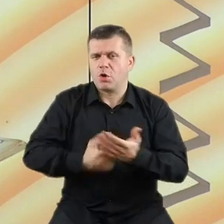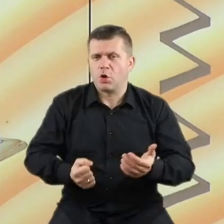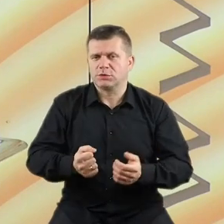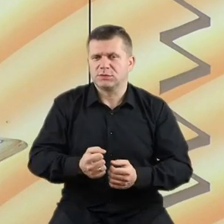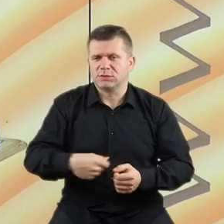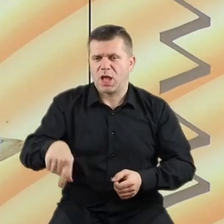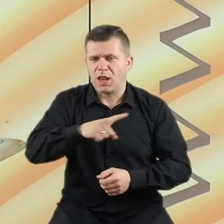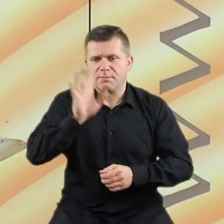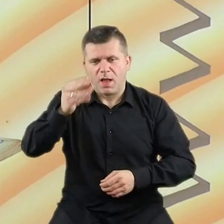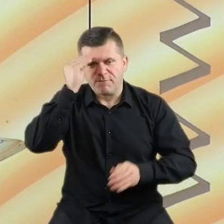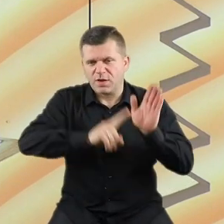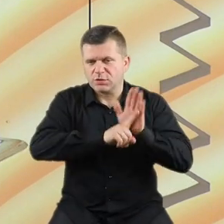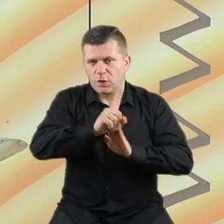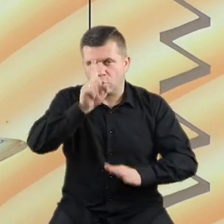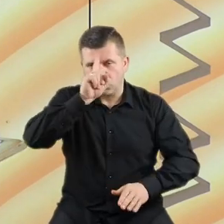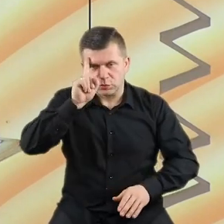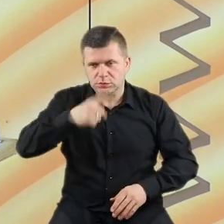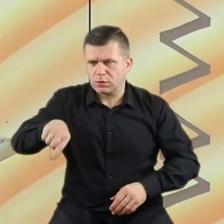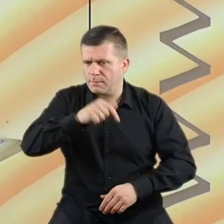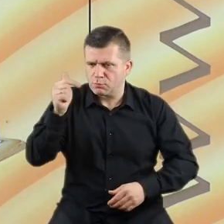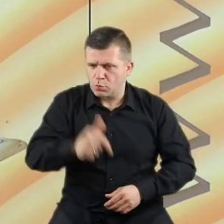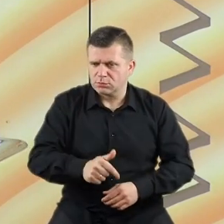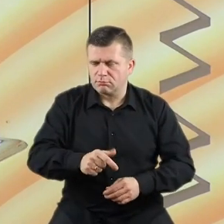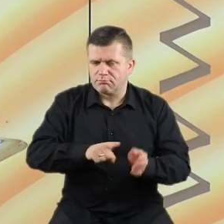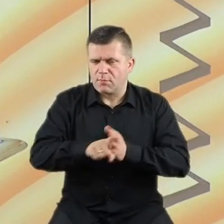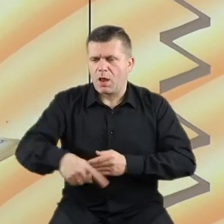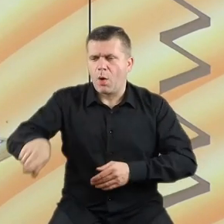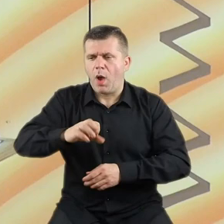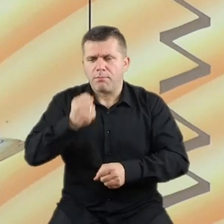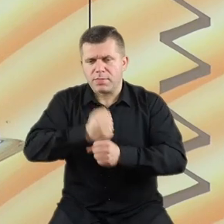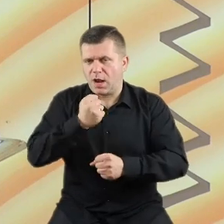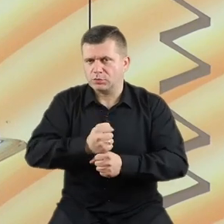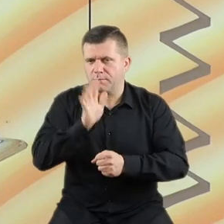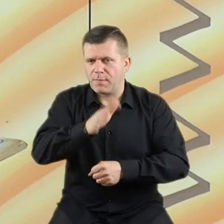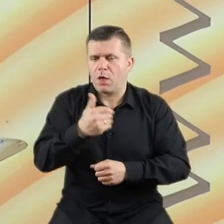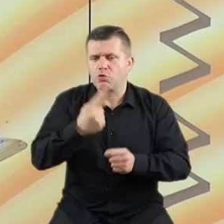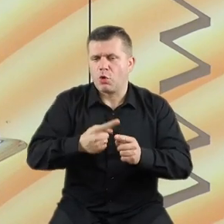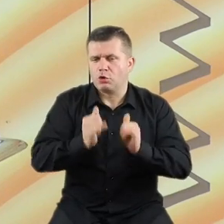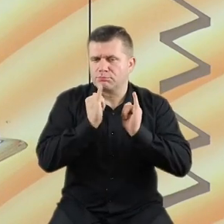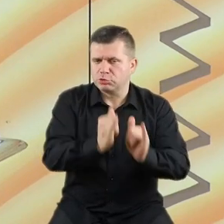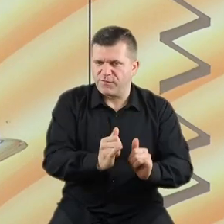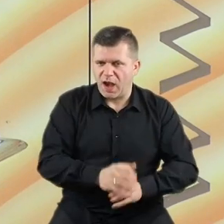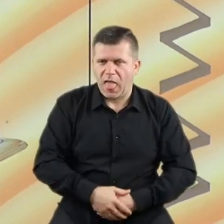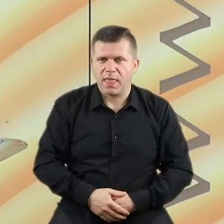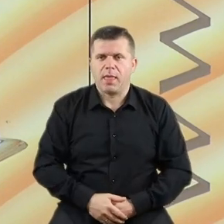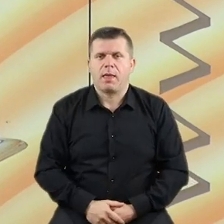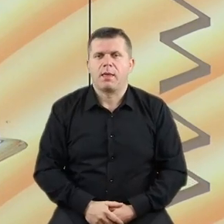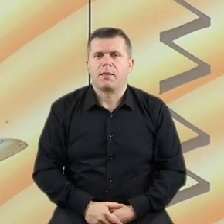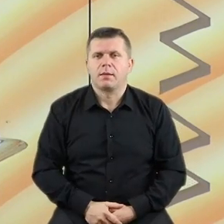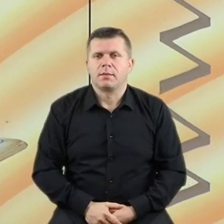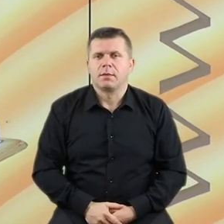wykorzystywali takich wykształconych ludzi i ci ludzie musieli na rzecz łagru pracować. Mieli oczywiście pewne przywileje w związku z